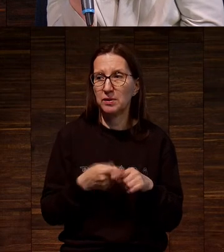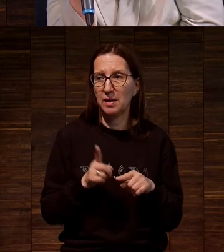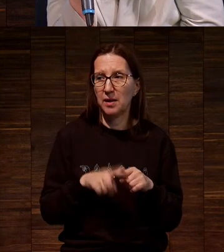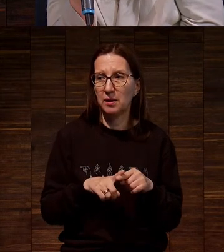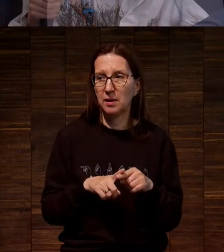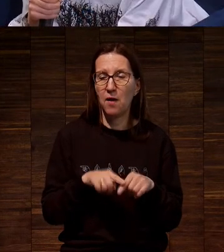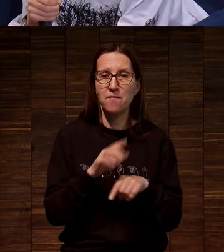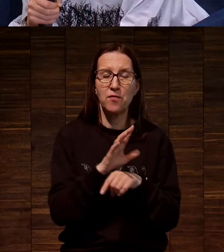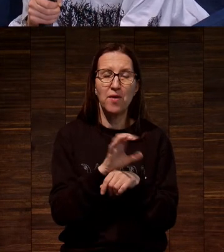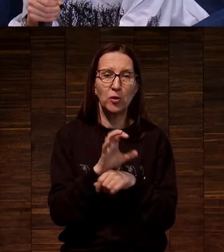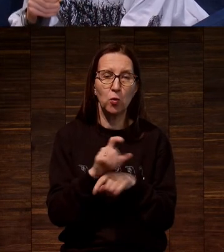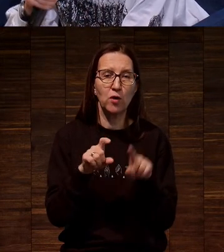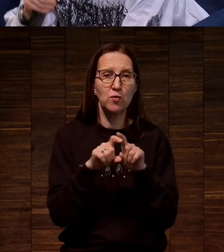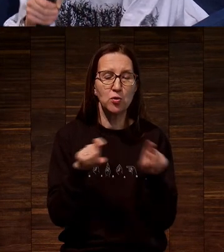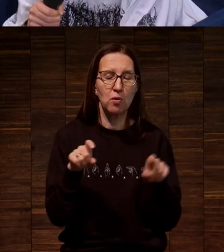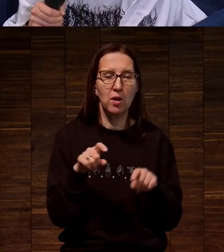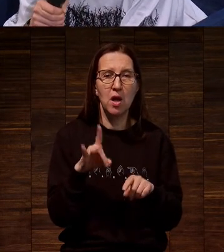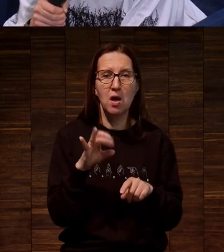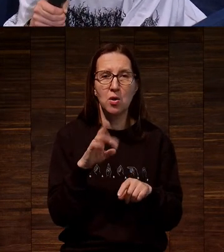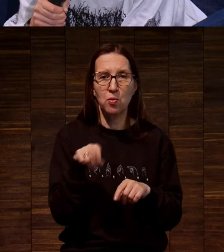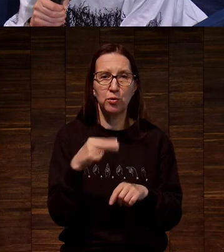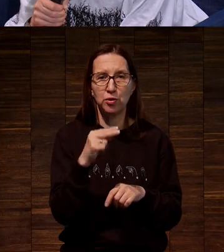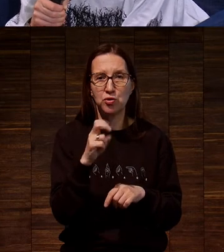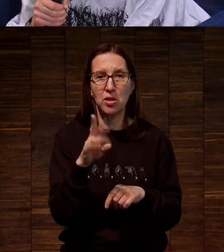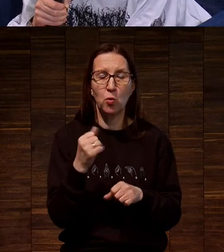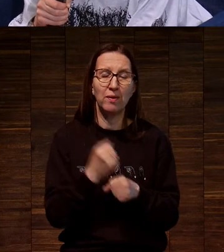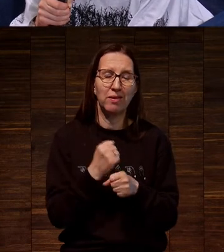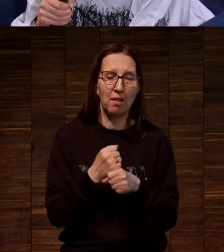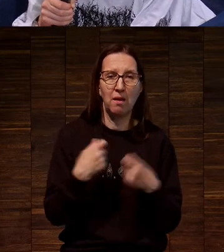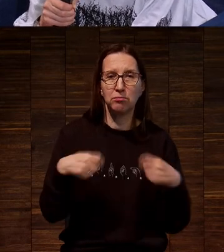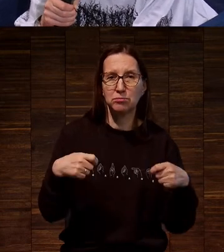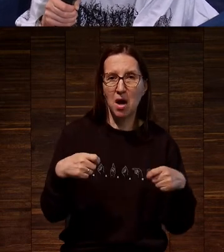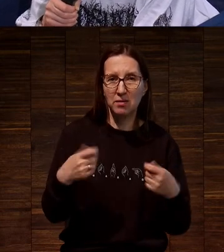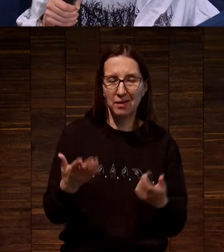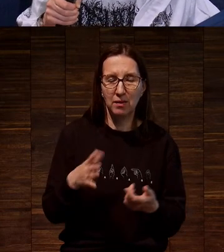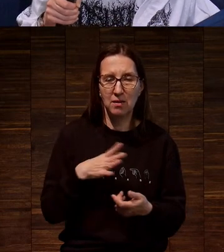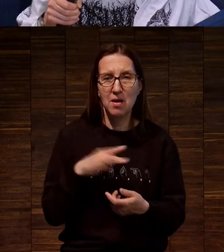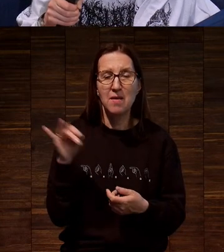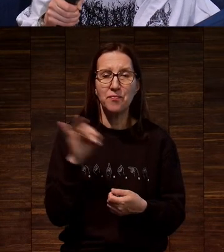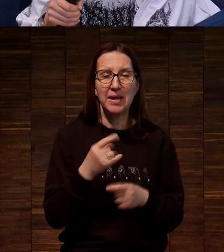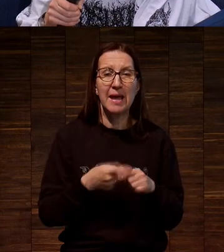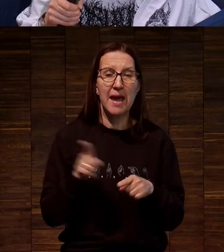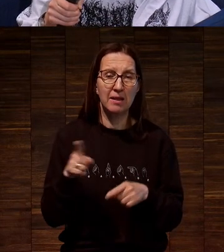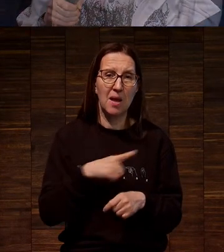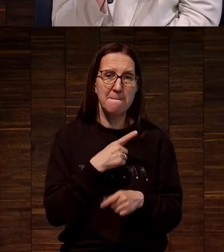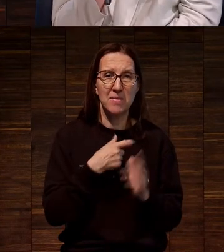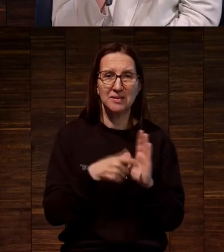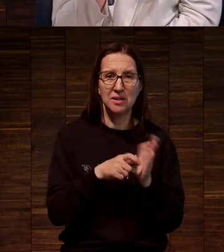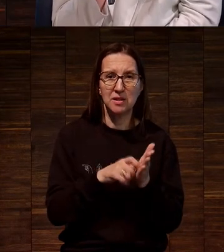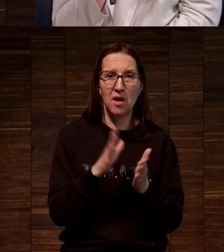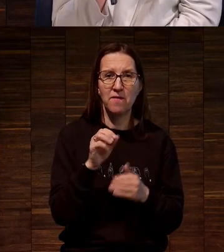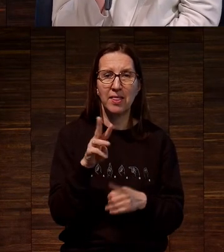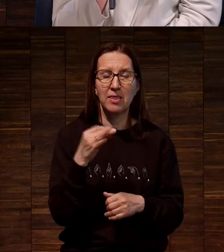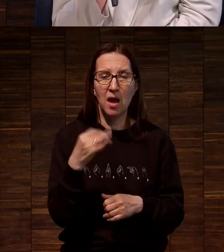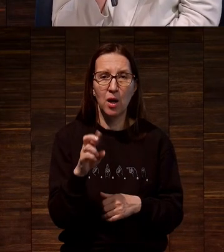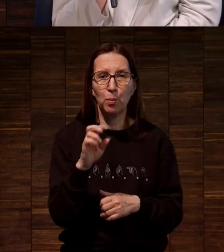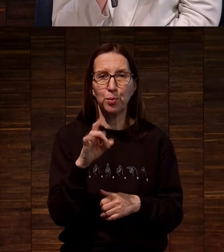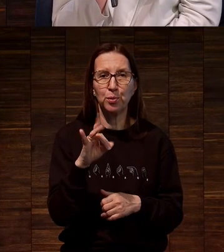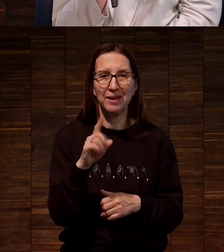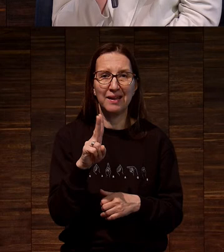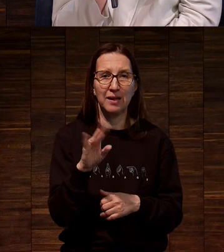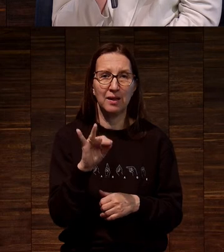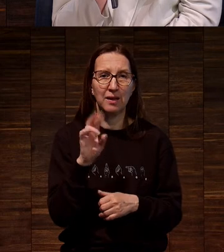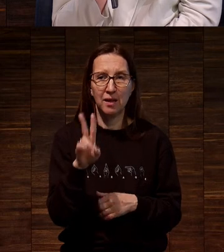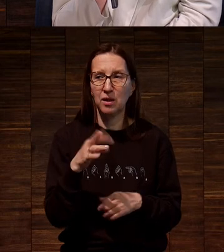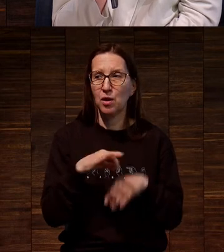школы Родченко, они делали маркет. Вот, вот это, собственно, Бурыкин, мастерская Виталия Бурыкина. Где